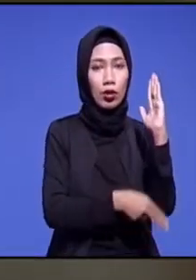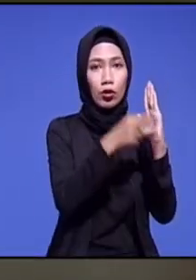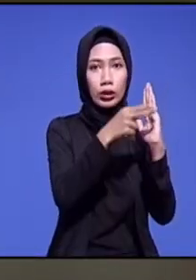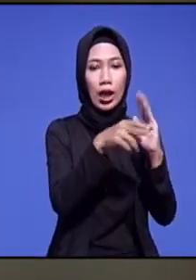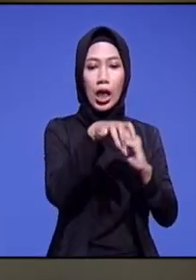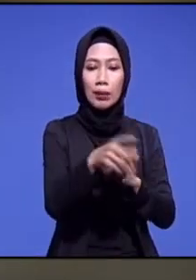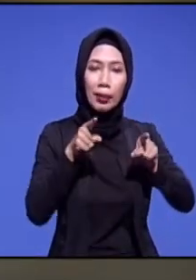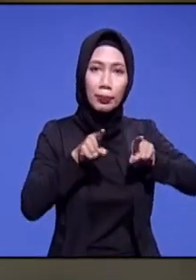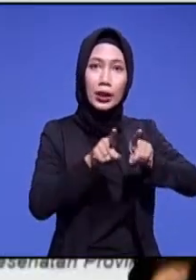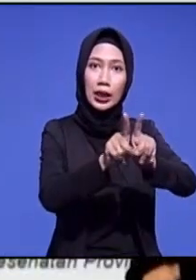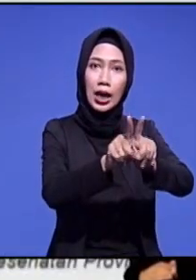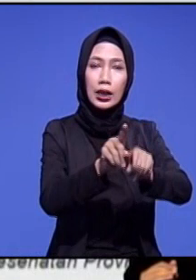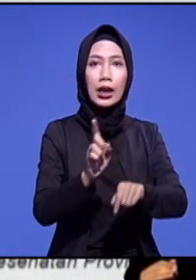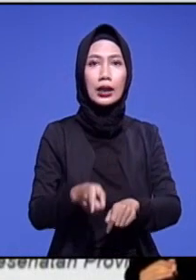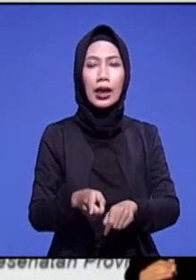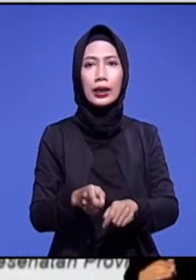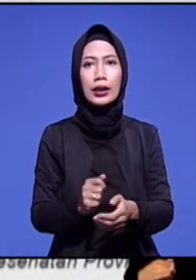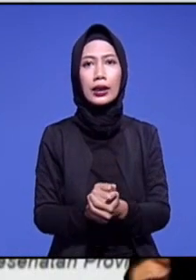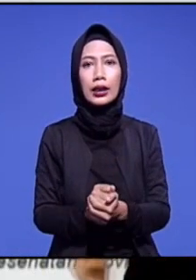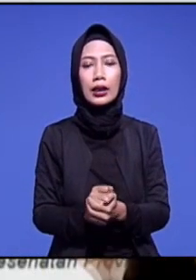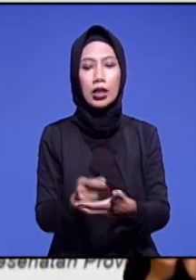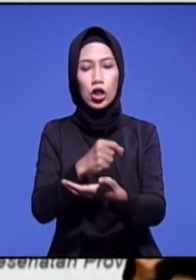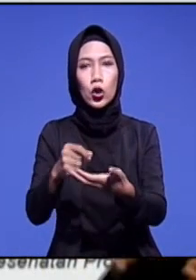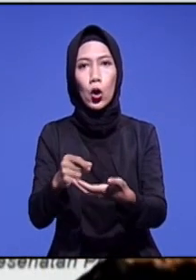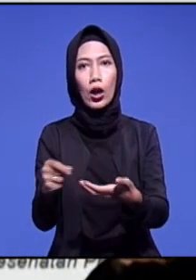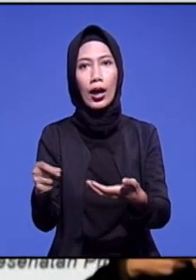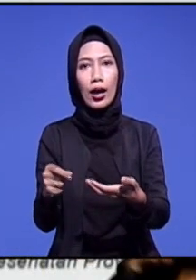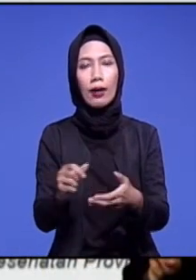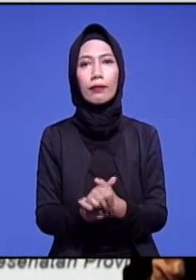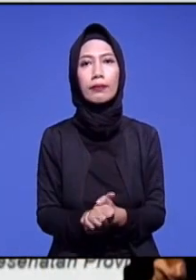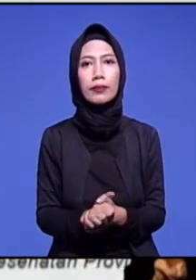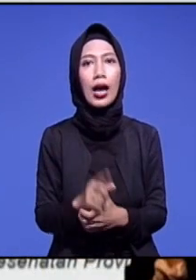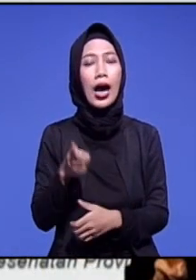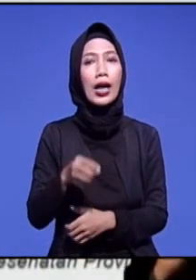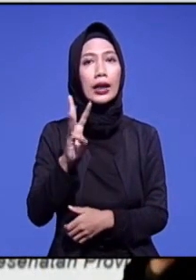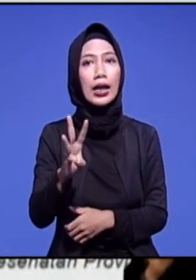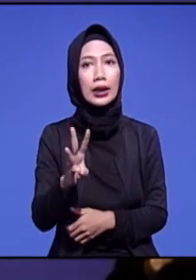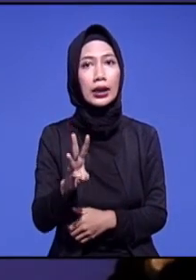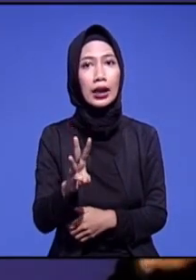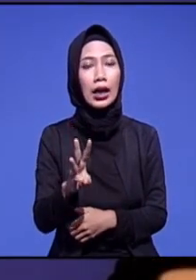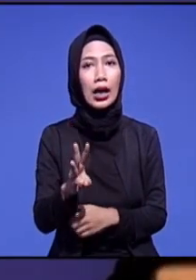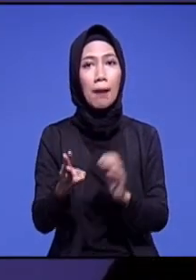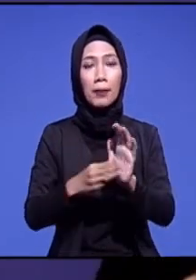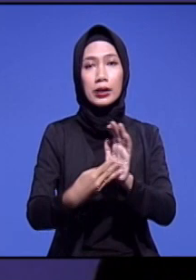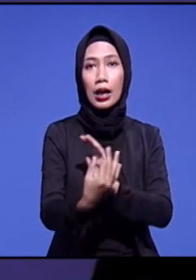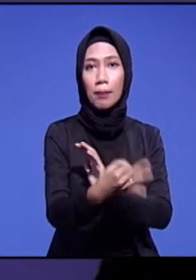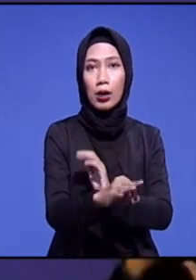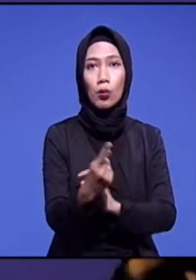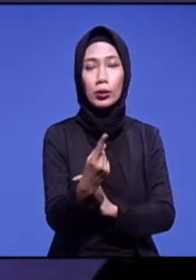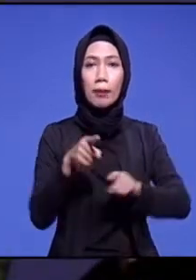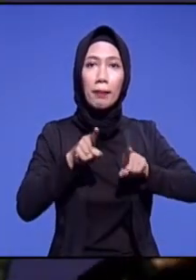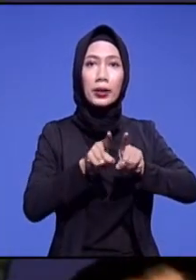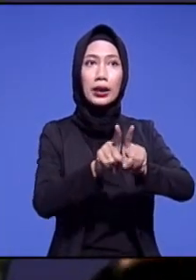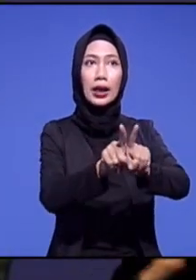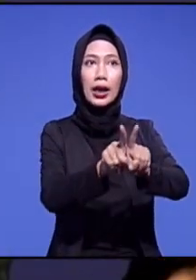pernikahan. Jadi memang ditemukan 3 kasus sebenarnya di sebuah hotel. Kegiatan pernikahan juga mulai muncul